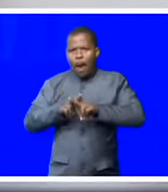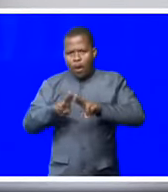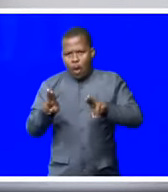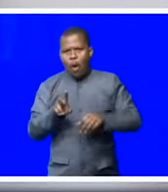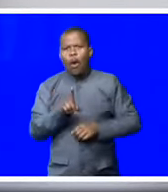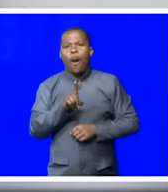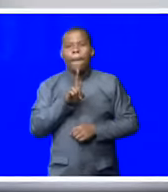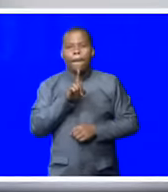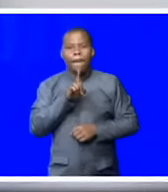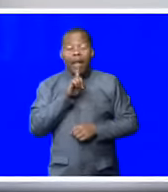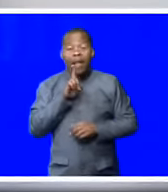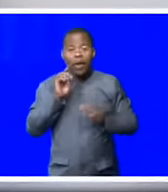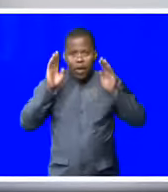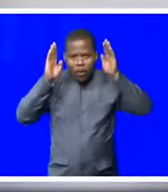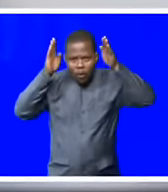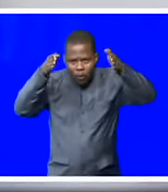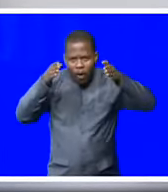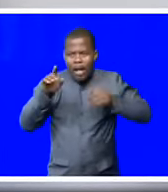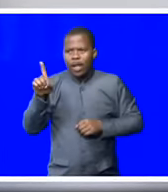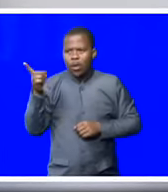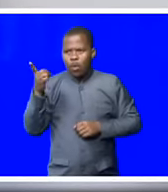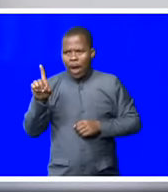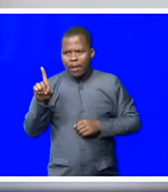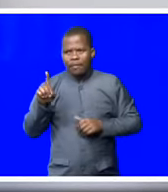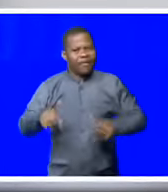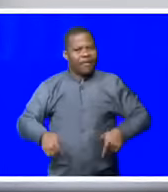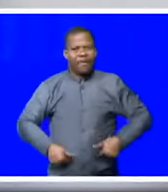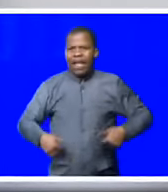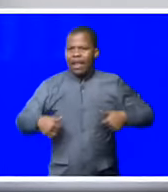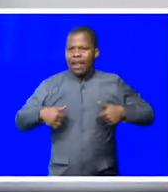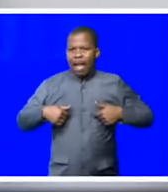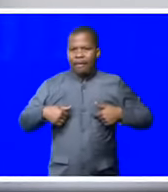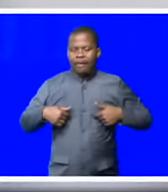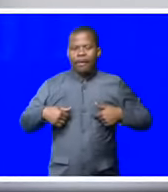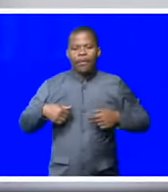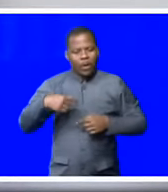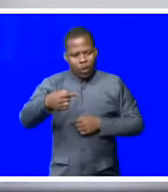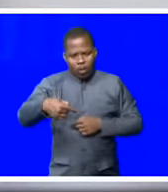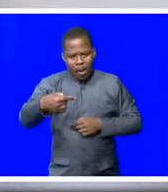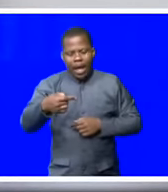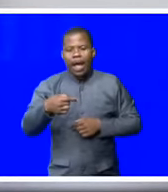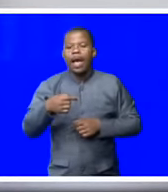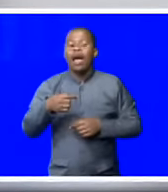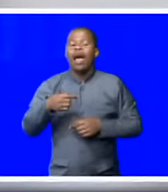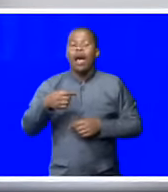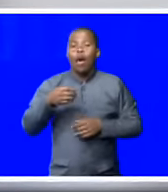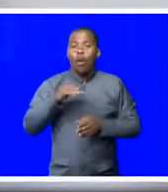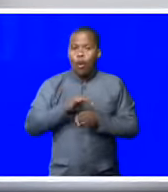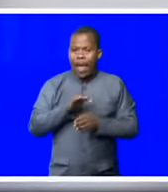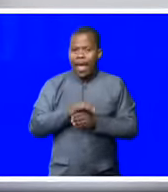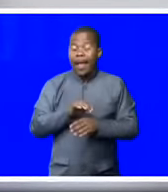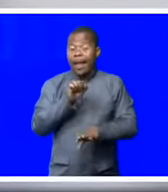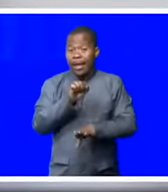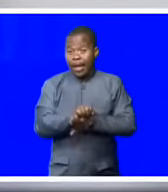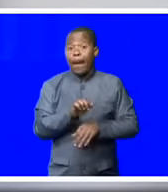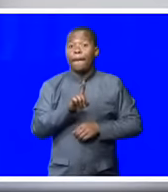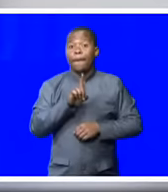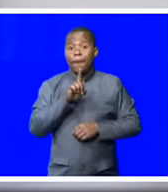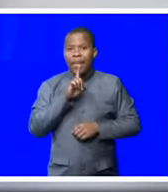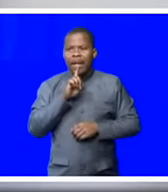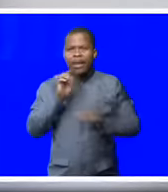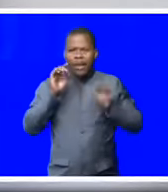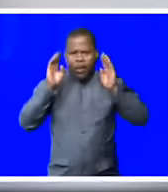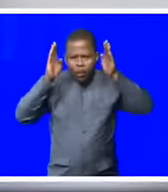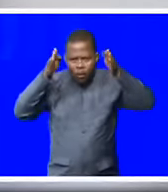esenda njani but siphile nabo lobo bulukhuni thine siphokophele embili ukuthi